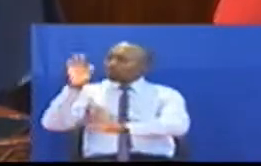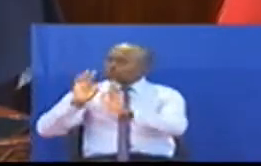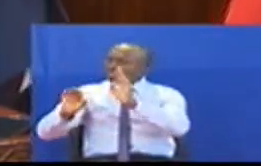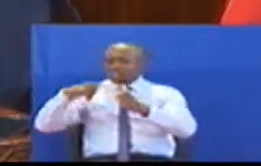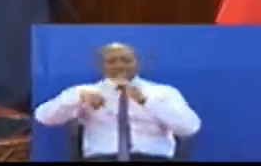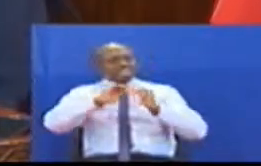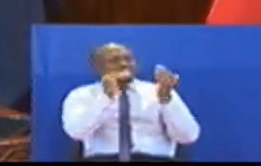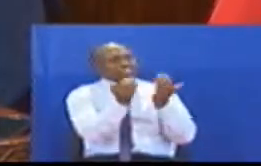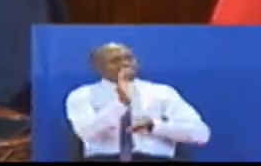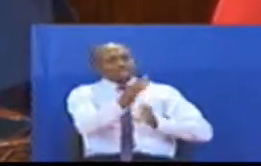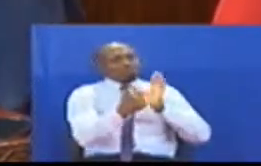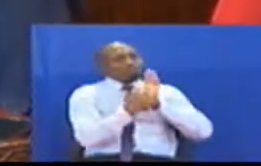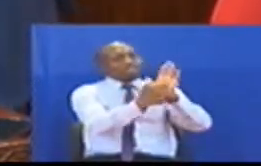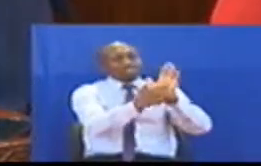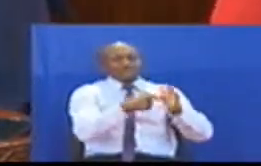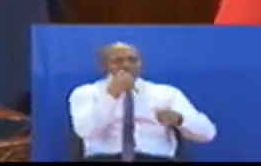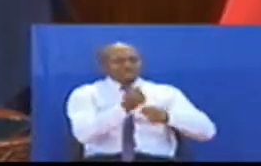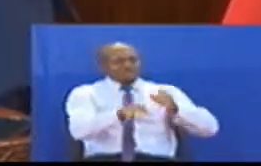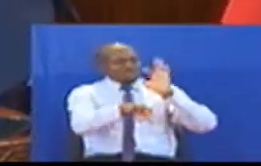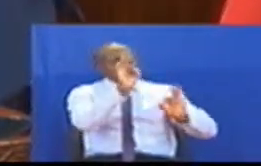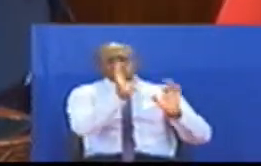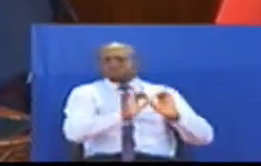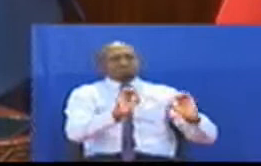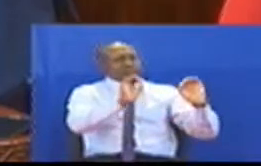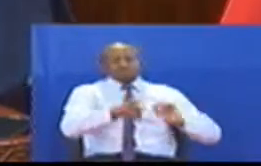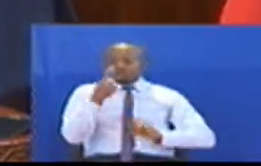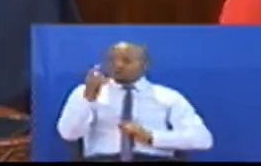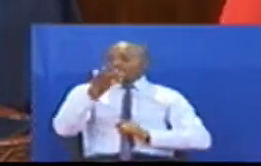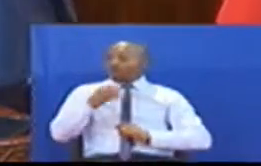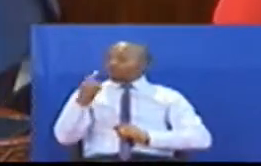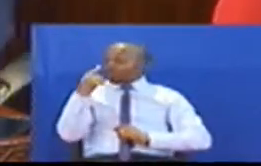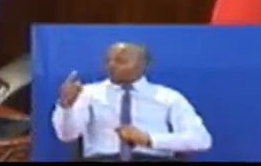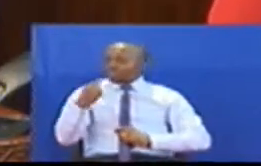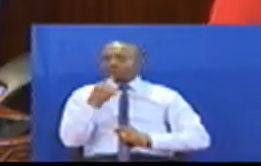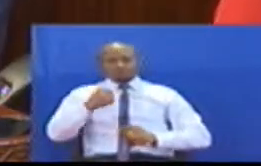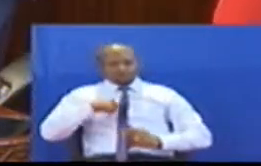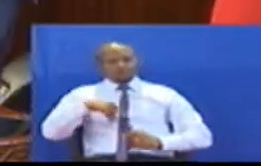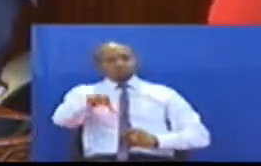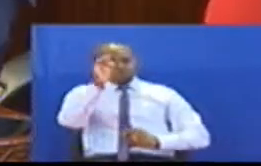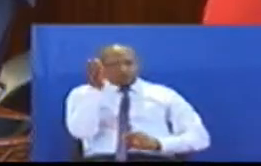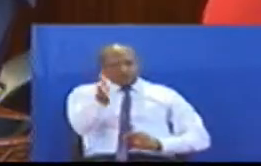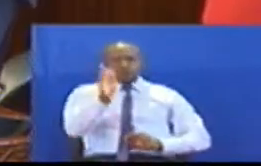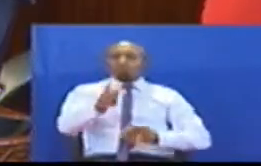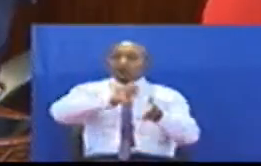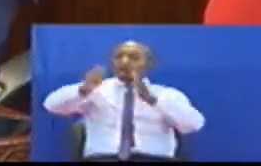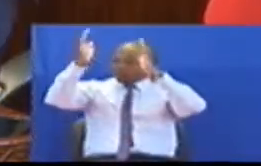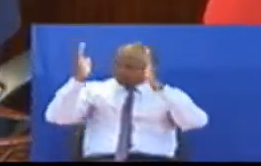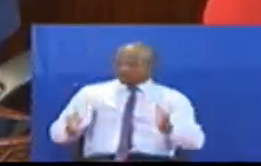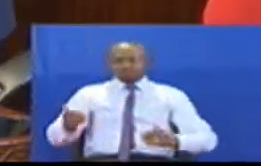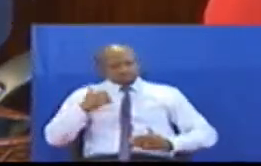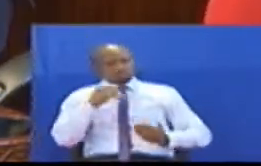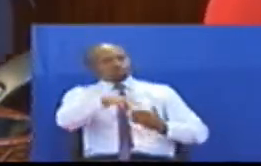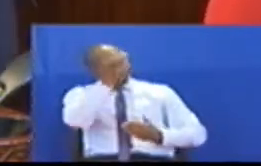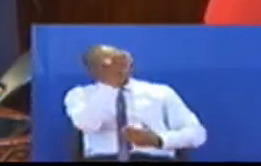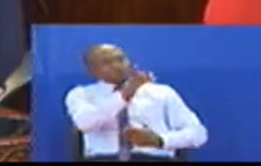chao hawatuonyeshi namna ambavyo wanafanya uchaguzi? Tunaona tu mwanaume mmoja kwenye klipu anasema nimekuteua kuwa katibu mkuu. Nimekuteua